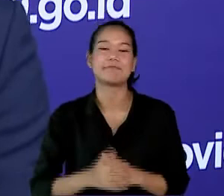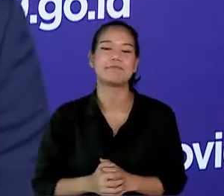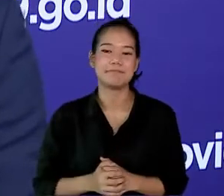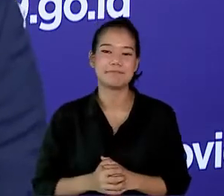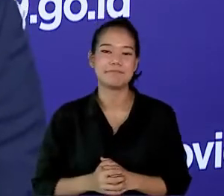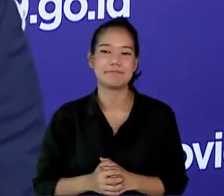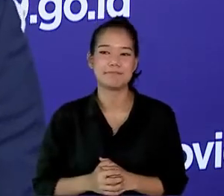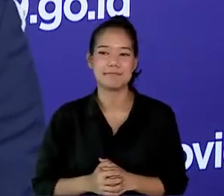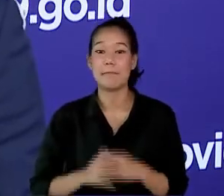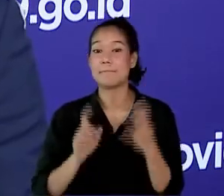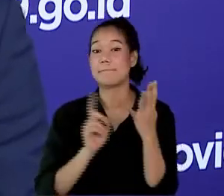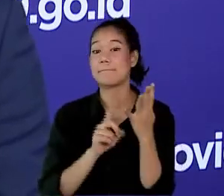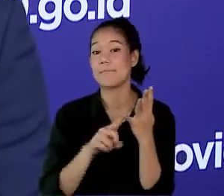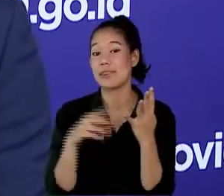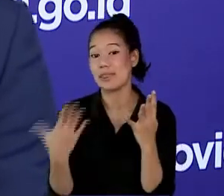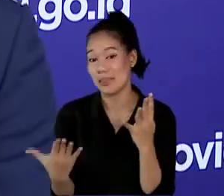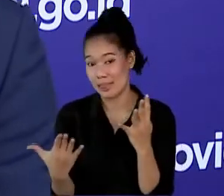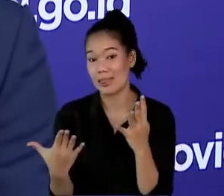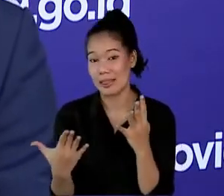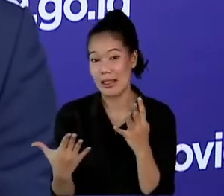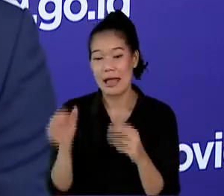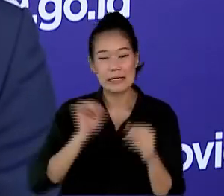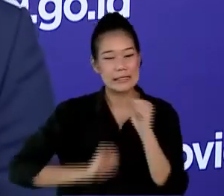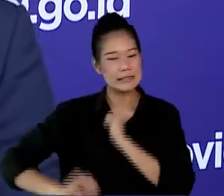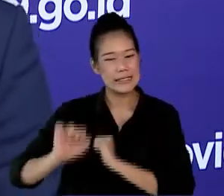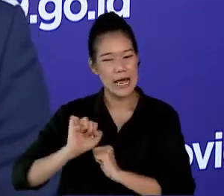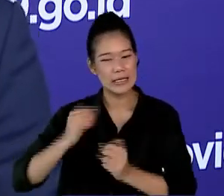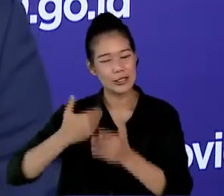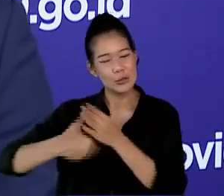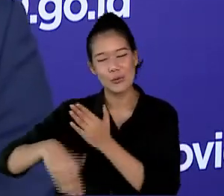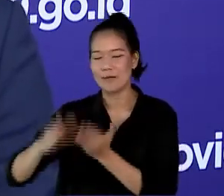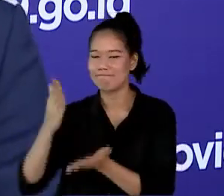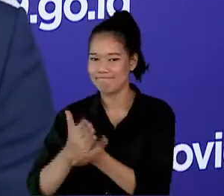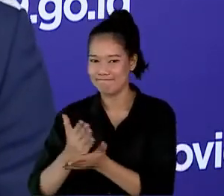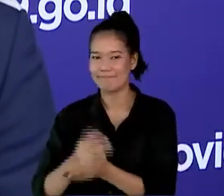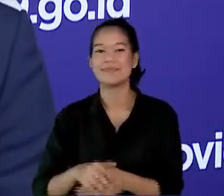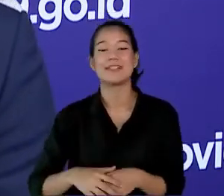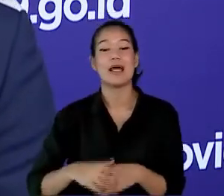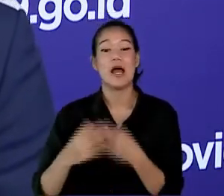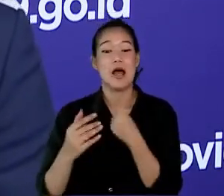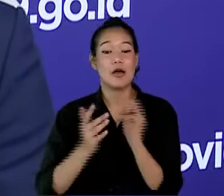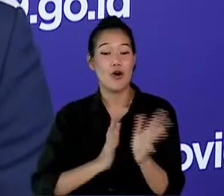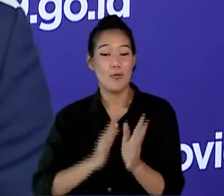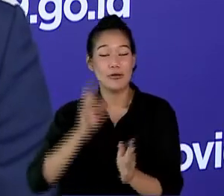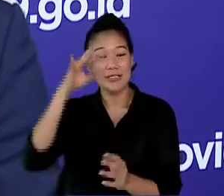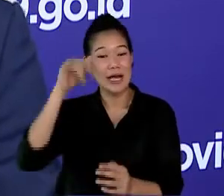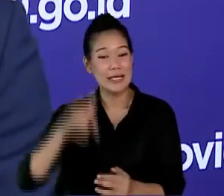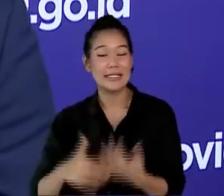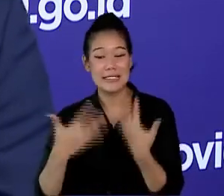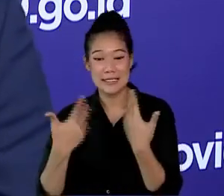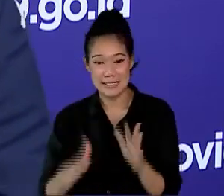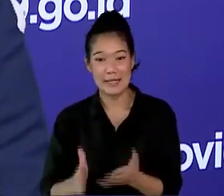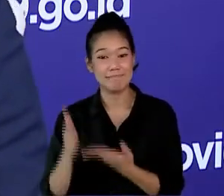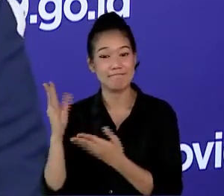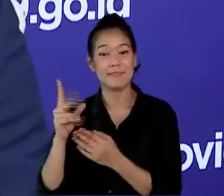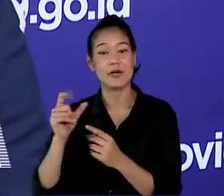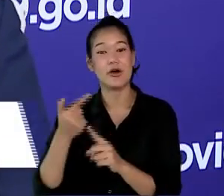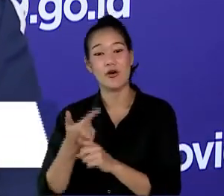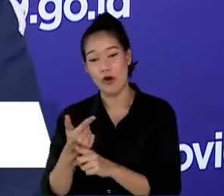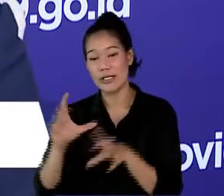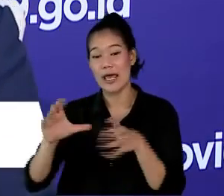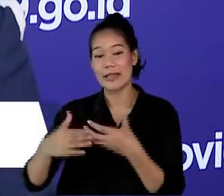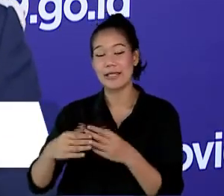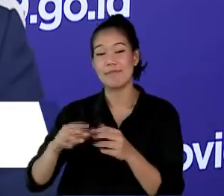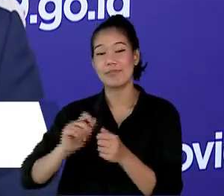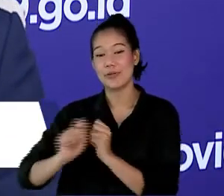air yang mengalir, dan yang keempat mengurangi mobilitas. Saya akhiri talk show kita siang hari ini, saya Boy Bakamaro Ginting bersama tim